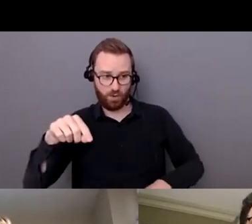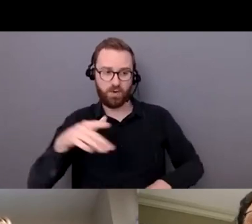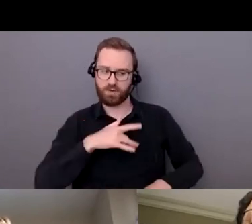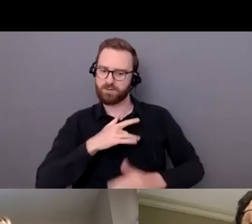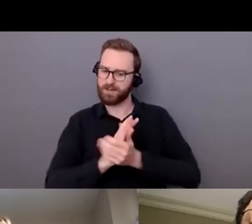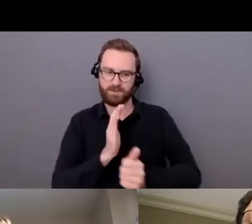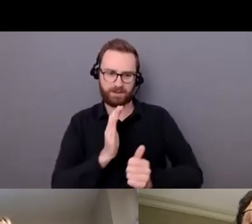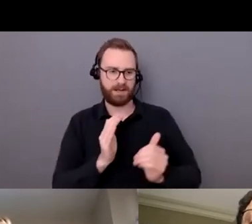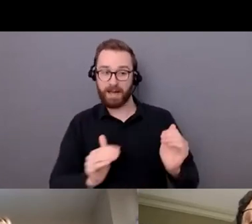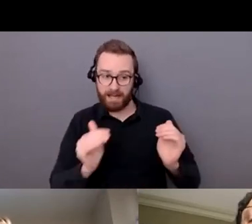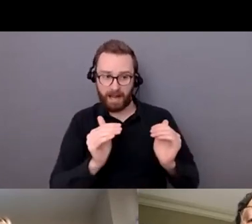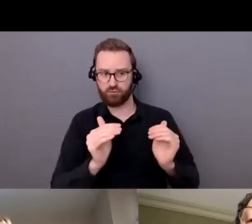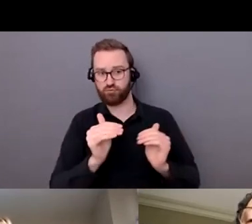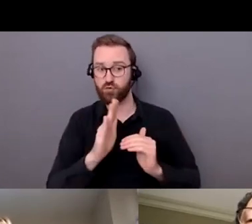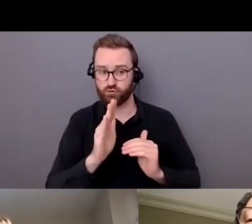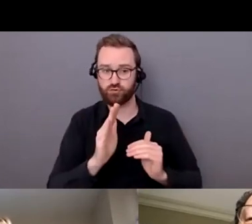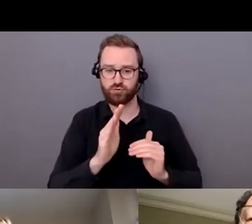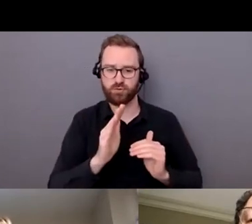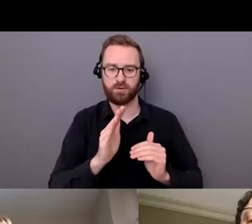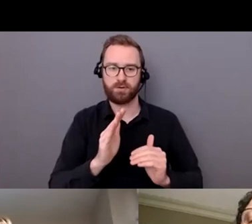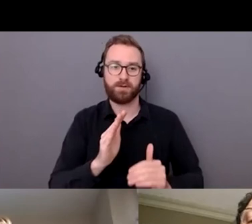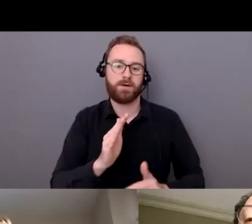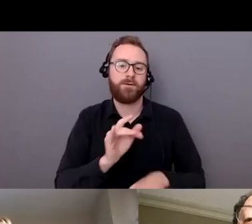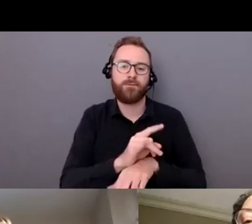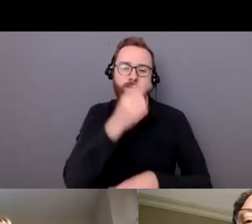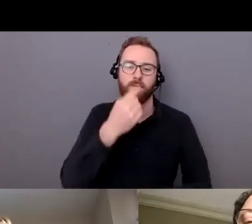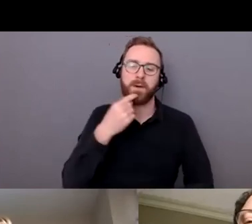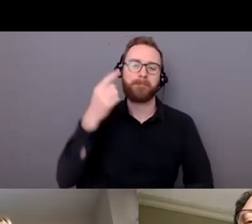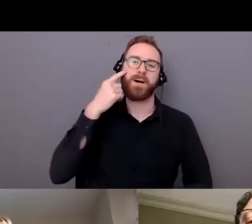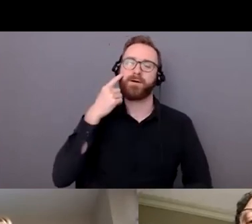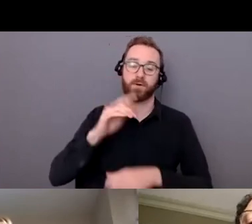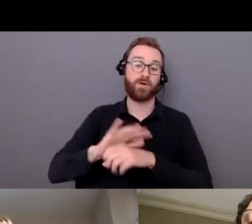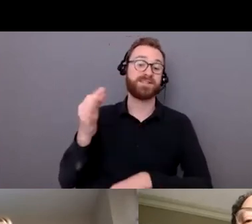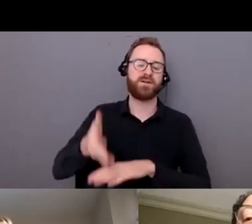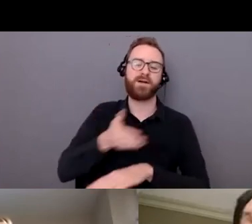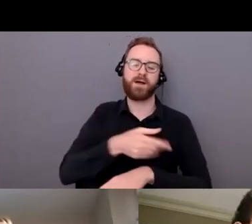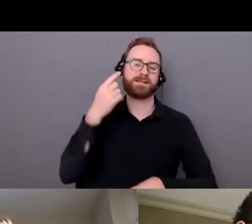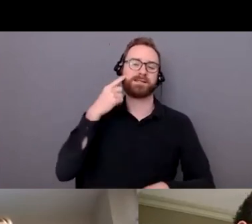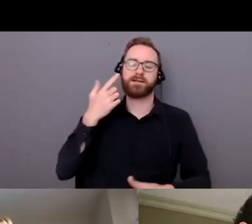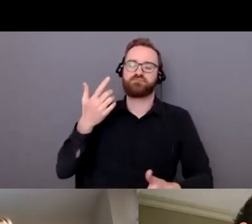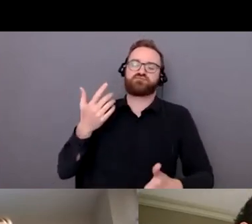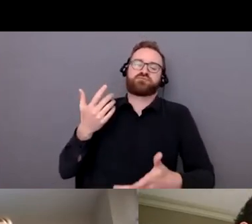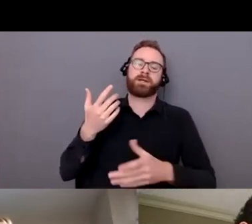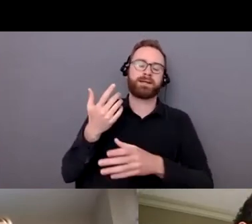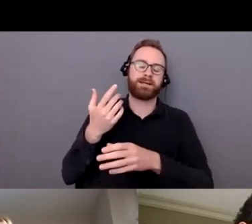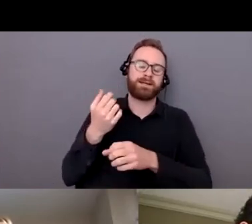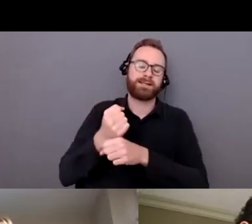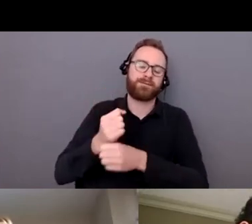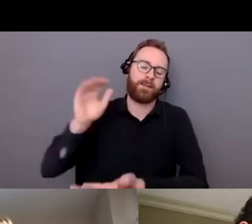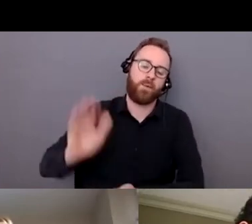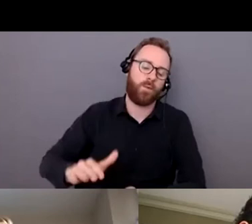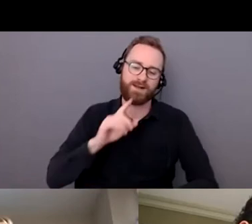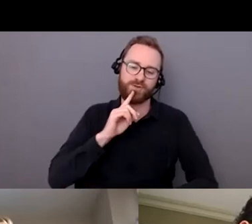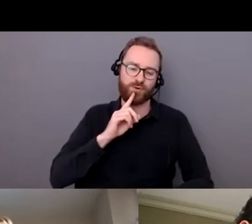supérieure. Souvent, on vient de tuer un mythe. On pense que les gens, avant la pandémie, vont moins travailler à distance parce qu'on ne les voit pas. 72%